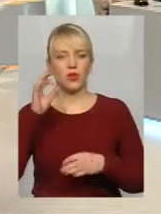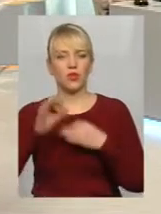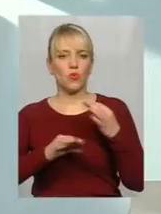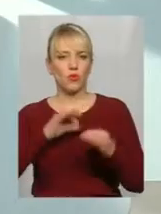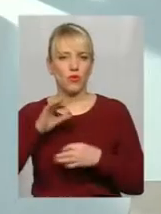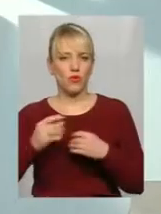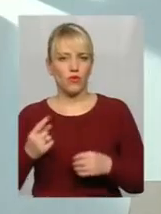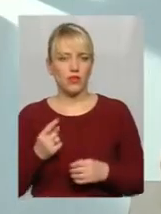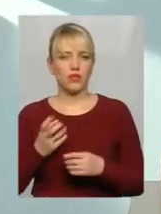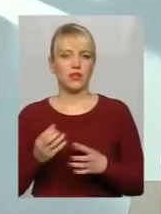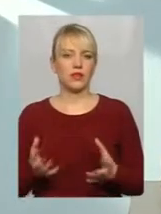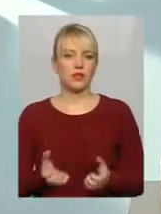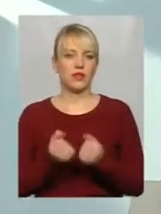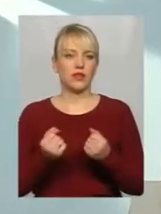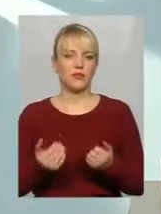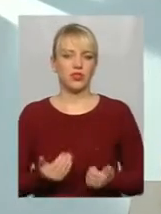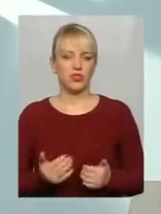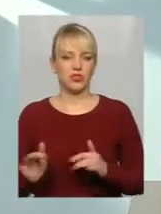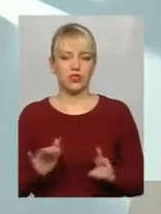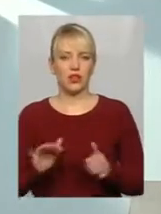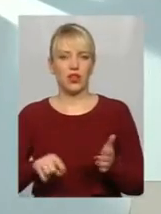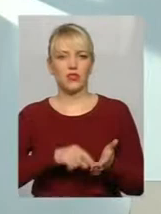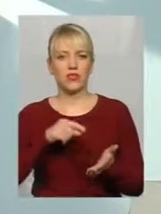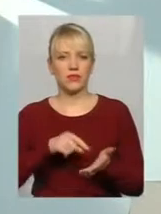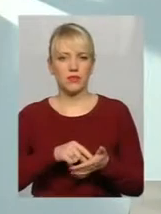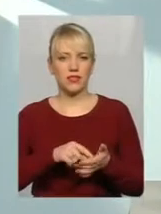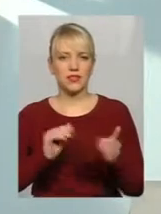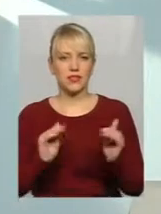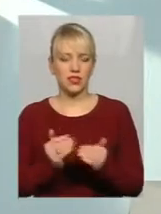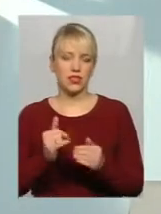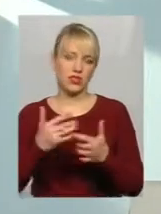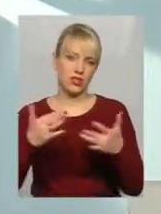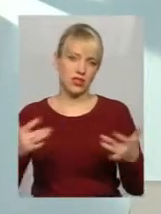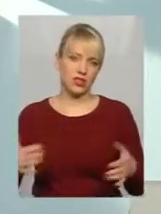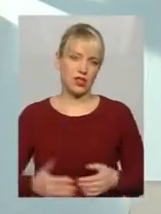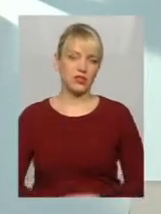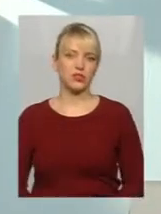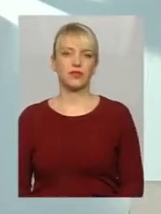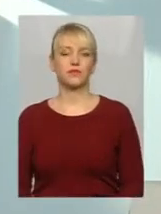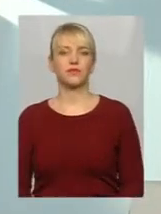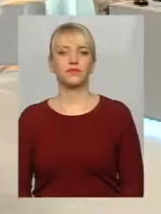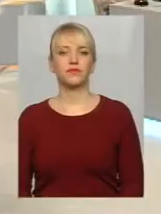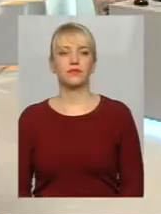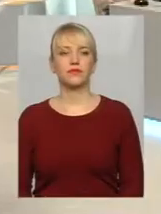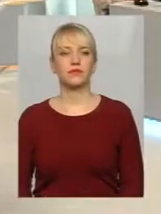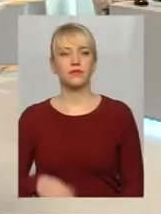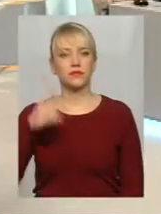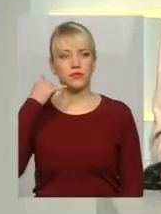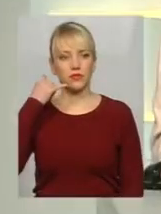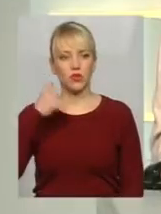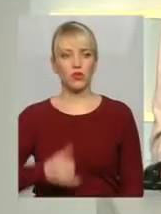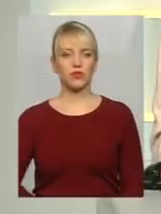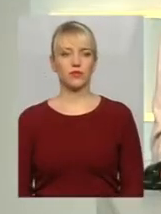наряді, підтримання життєдіяльності містечка, так далі, що і так далі. Я зрозумів. Дякую. У нас є дзвіночок,